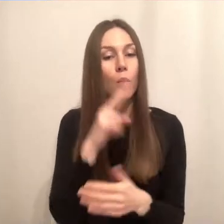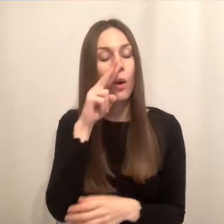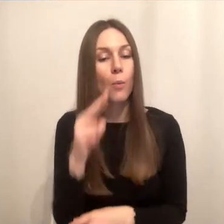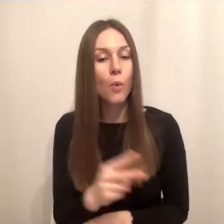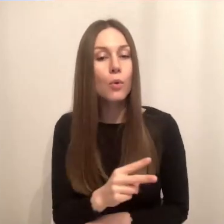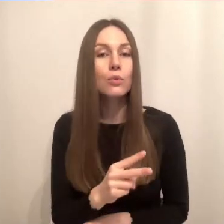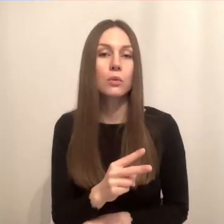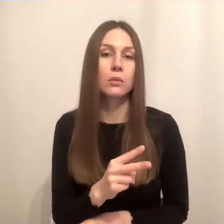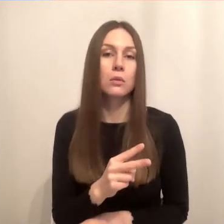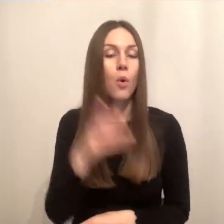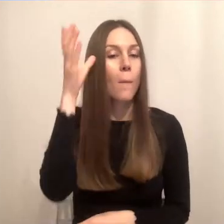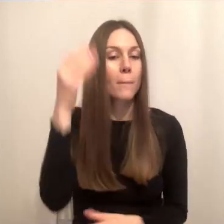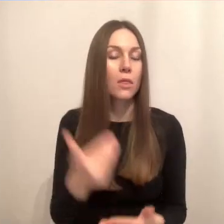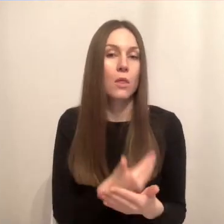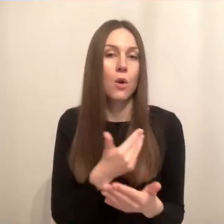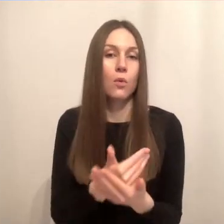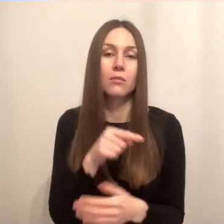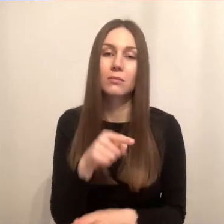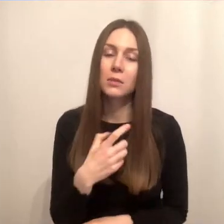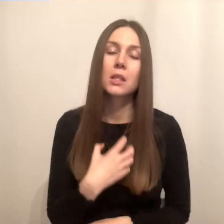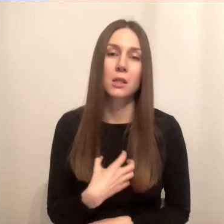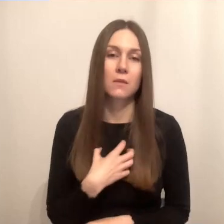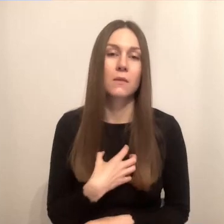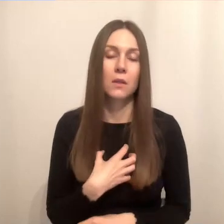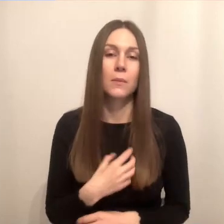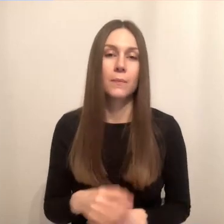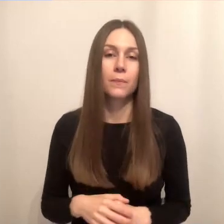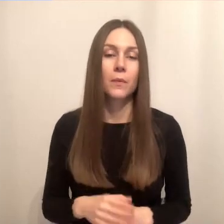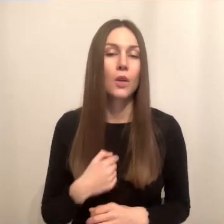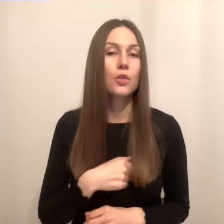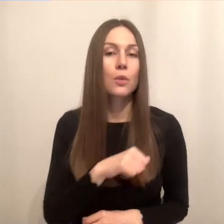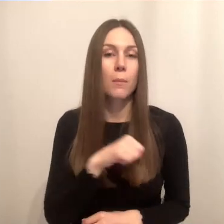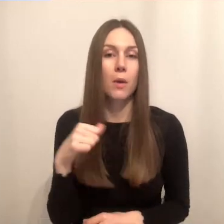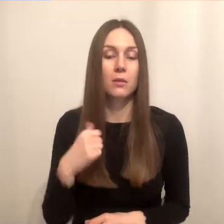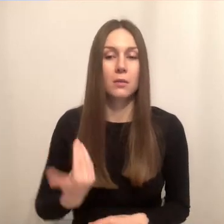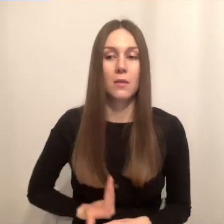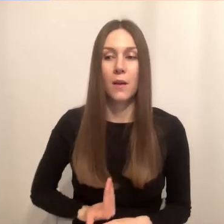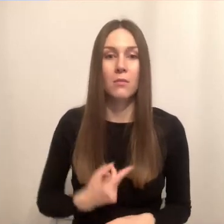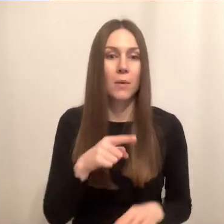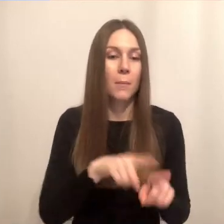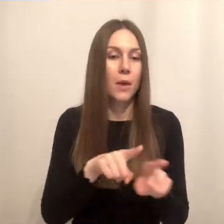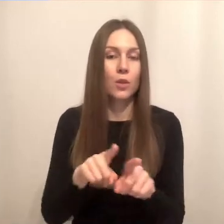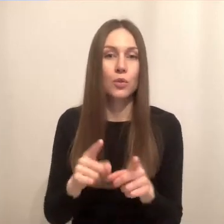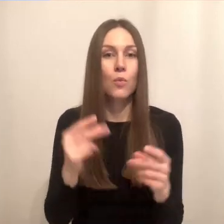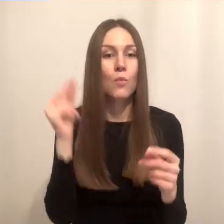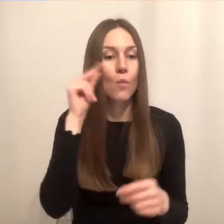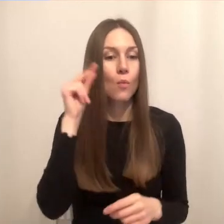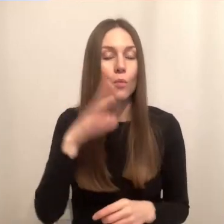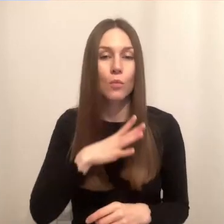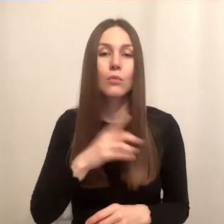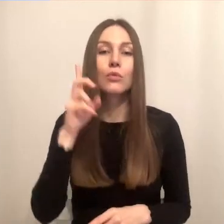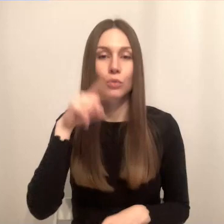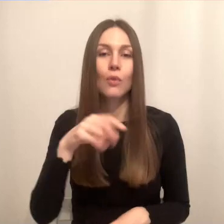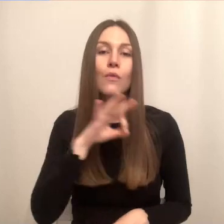naujom kompetencijom. Tai yra labai svarbu. Pats esu turėjęs gyvenime daug tokių mokymų ir žinau jų naudą. Tai daryti galima